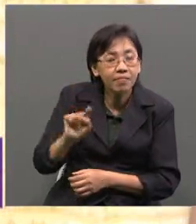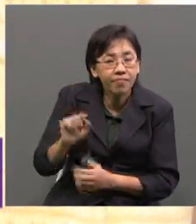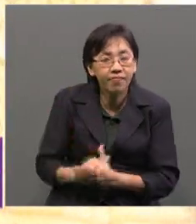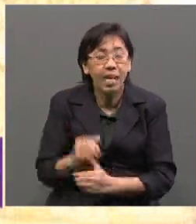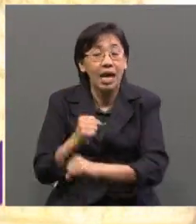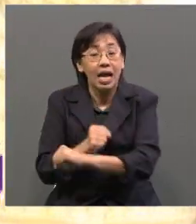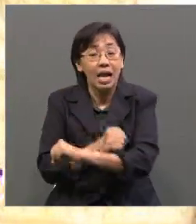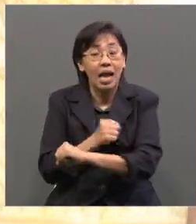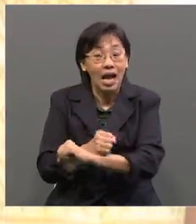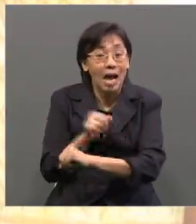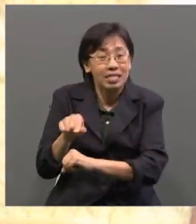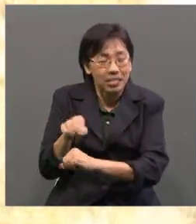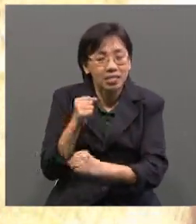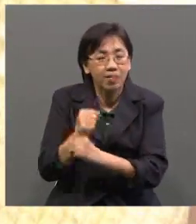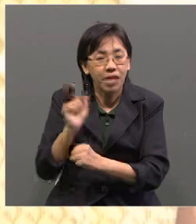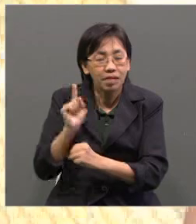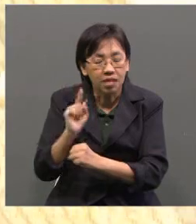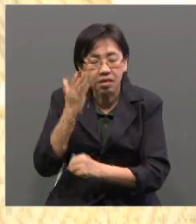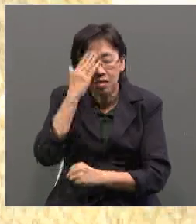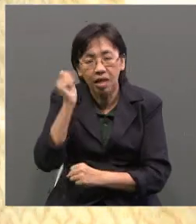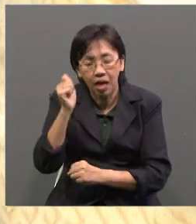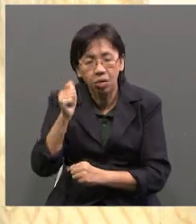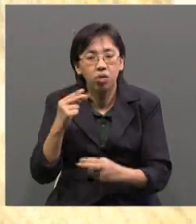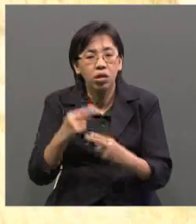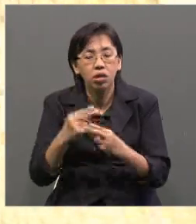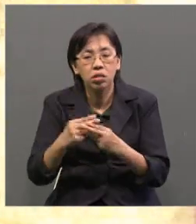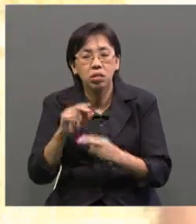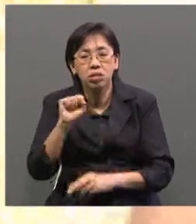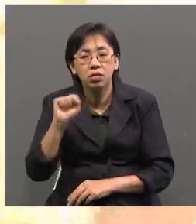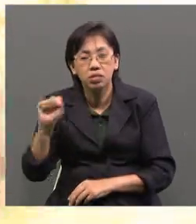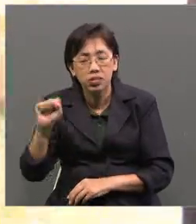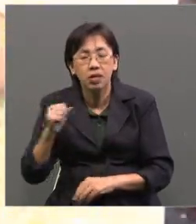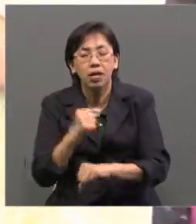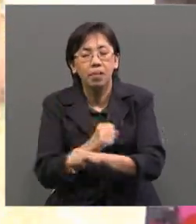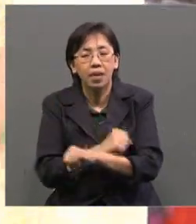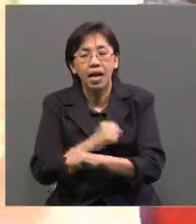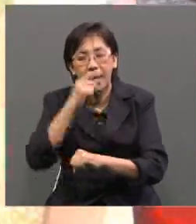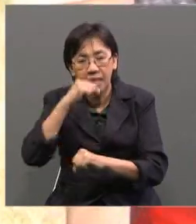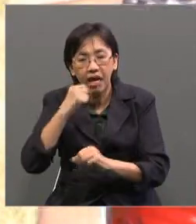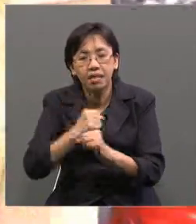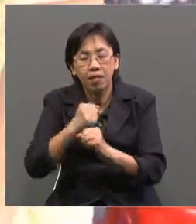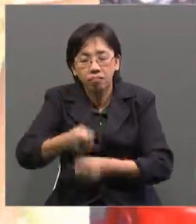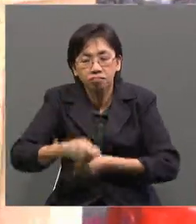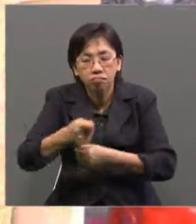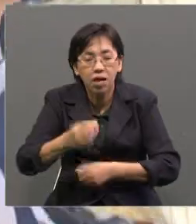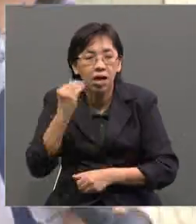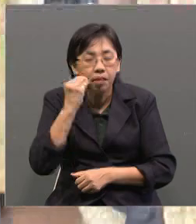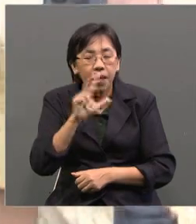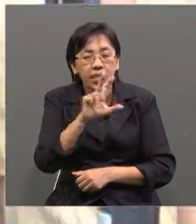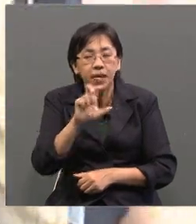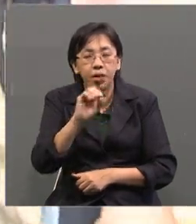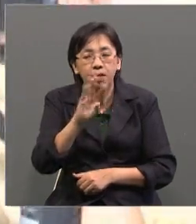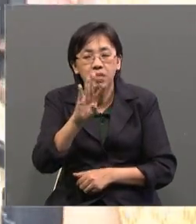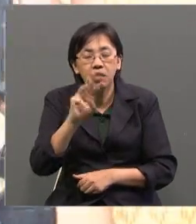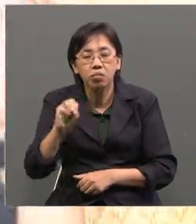ตัวแรงงานที่ท่านไปทำงานที่อิสราเอลเนี่ยชื่อคุณสุรสิทธิ์ชูชื่นเป็นแรงงานภาคการเกษตรครับอยู่บ้านเลขที่